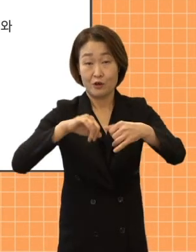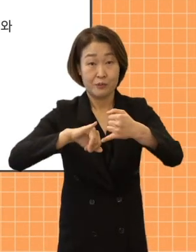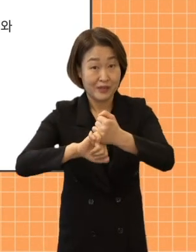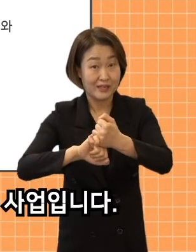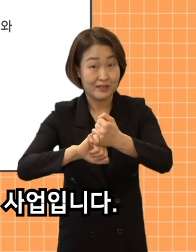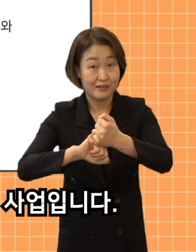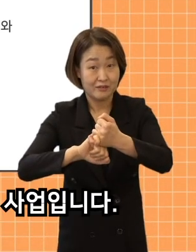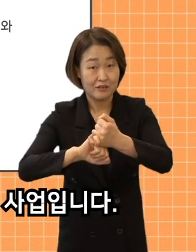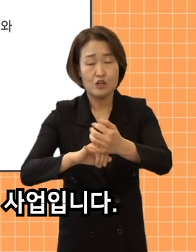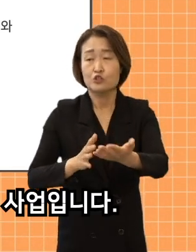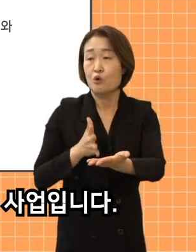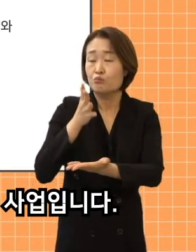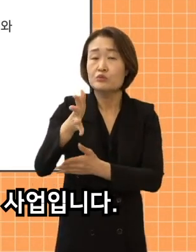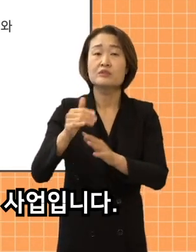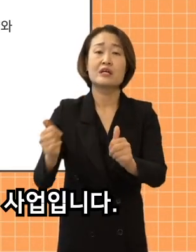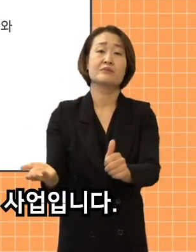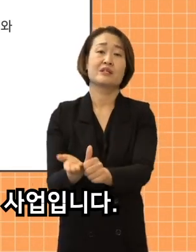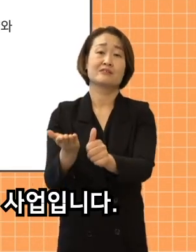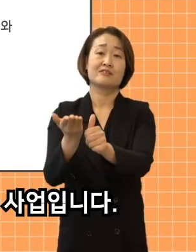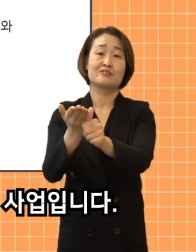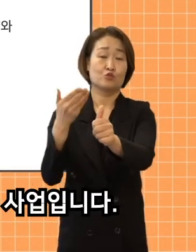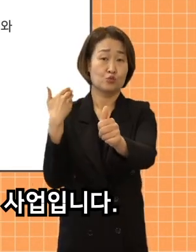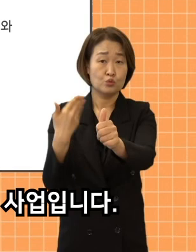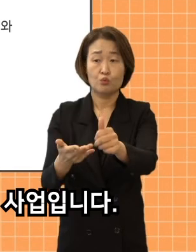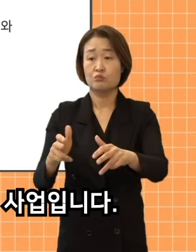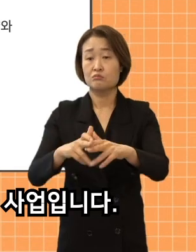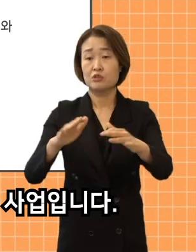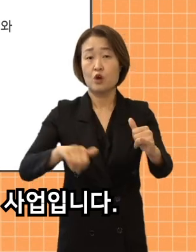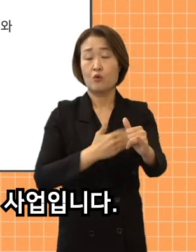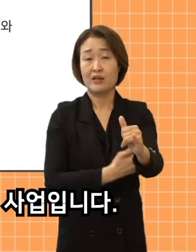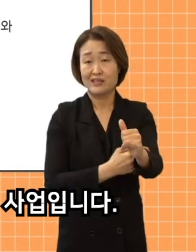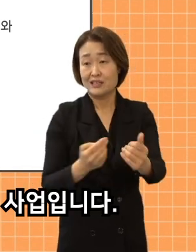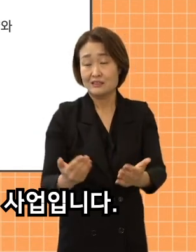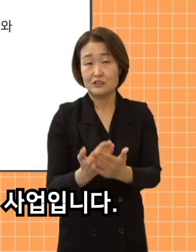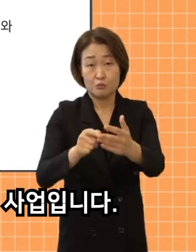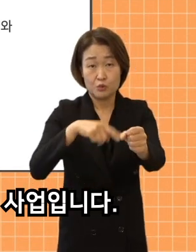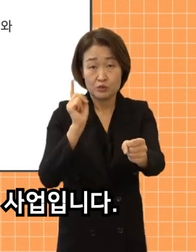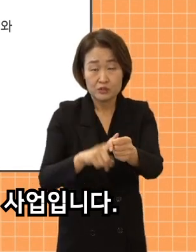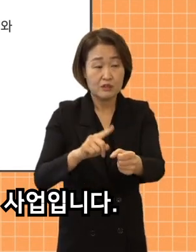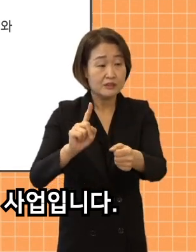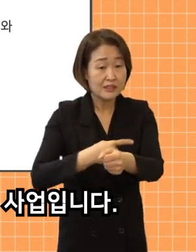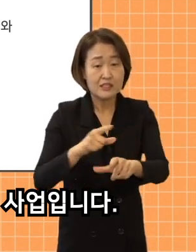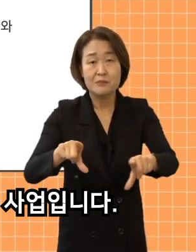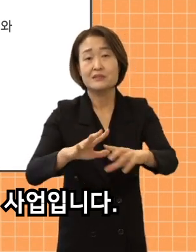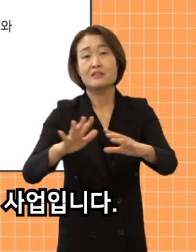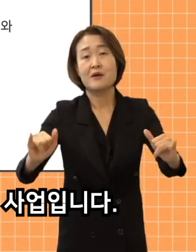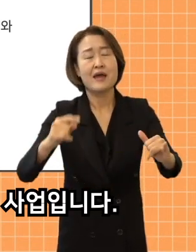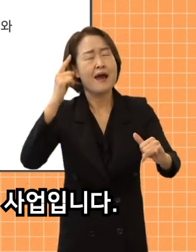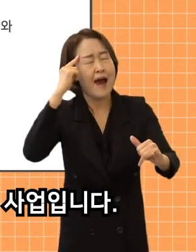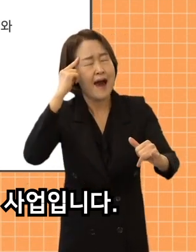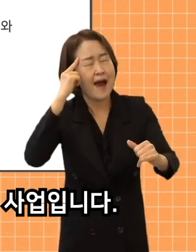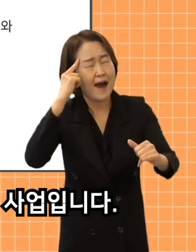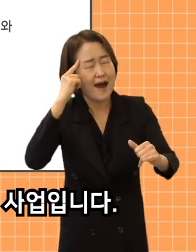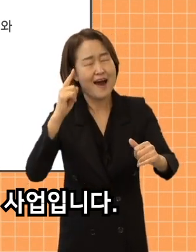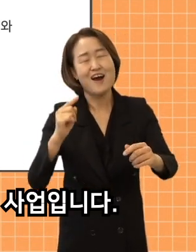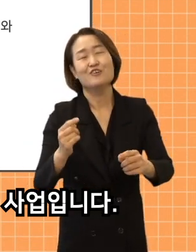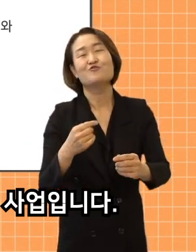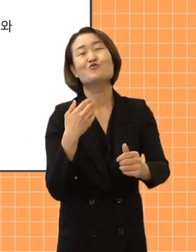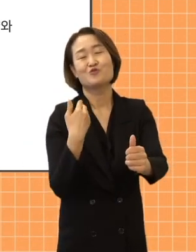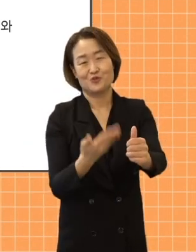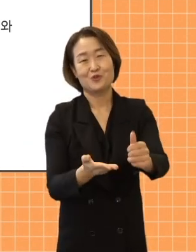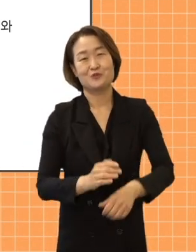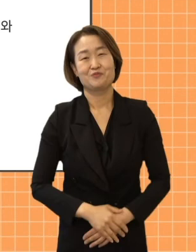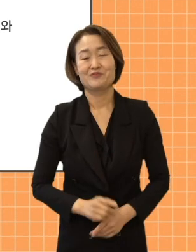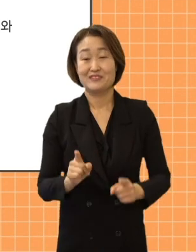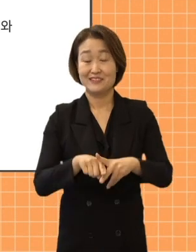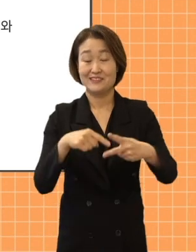인권 협약인 유엔 장애인 권리협약 전문가를 양성하고 장애인 권리 증진에 대한 시민의 이해도를 높이는